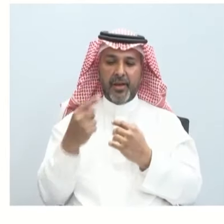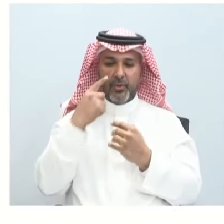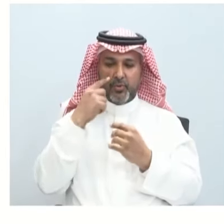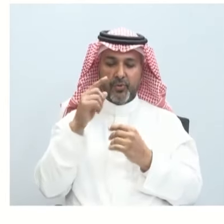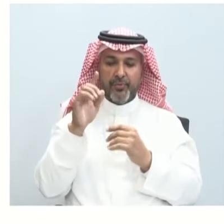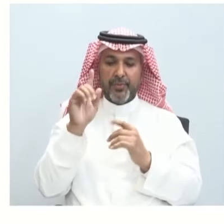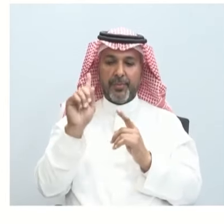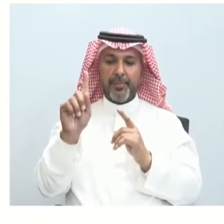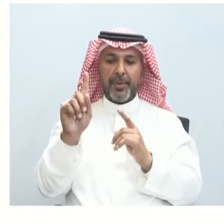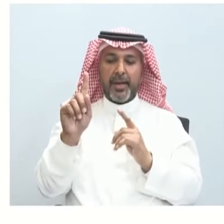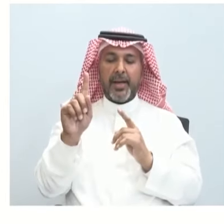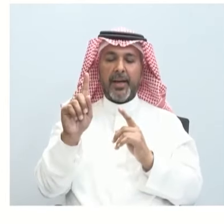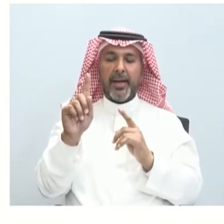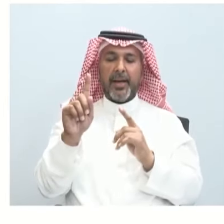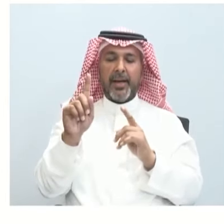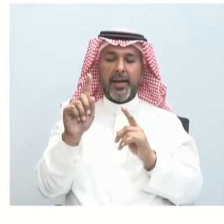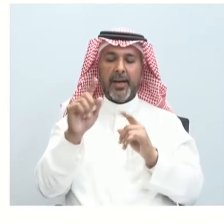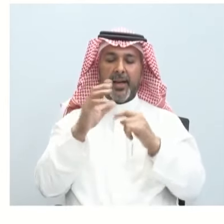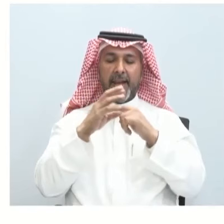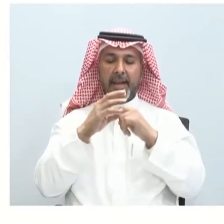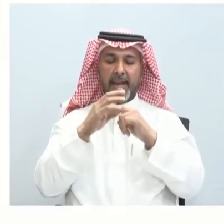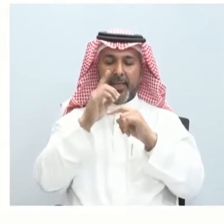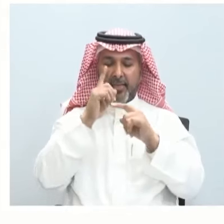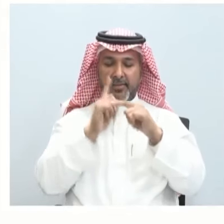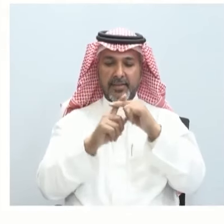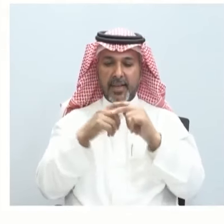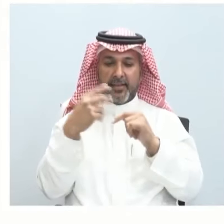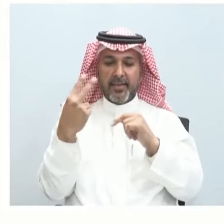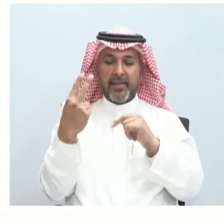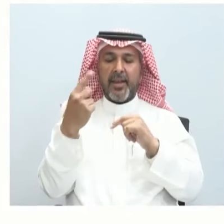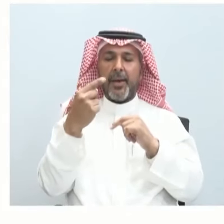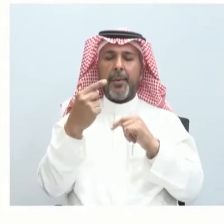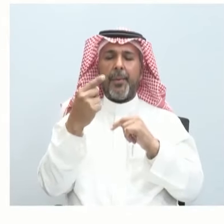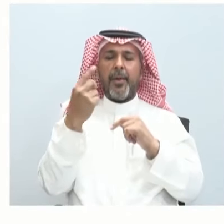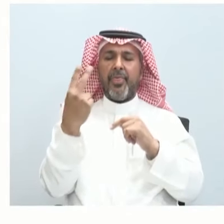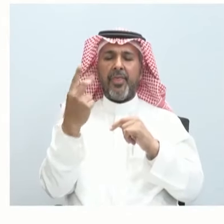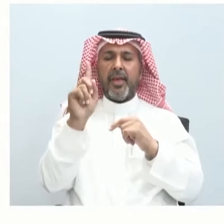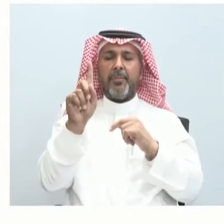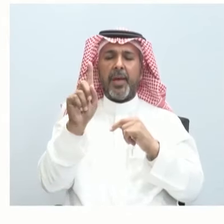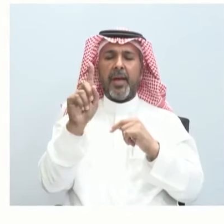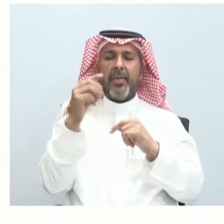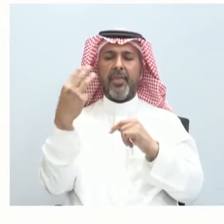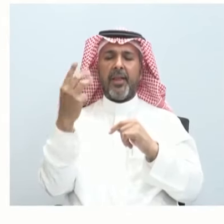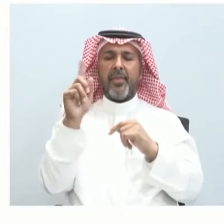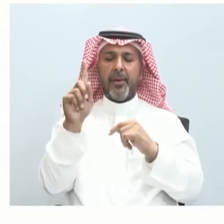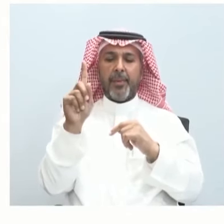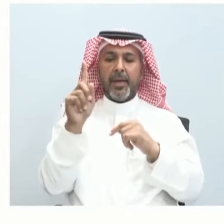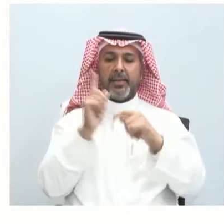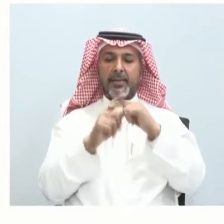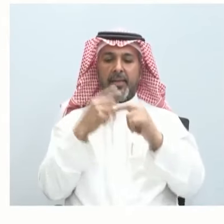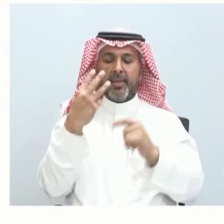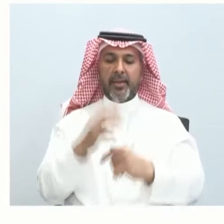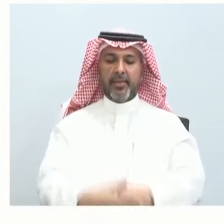4 س اس لننتبه نقوم بجمع هذا الحد هذا الاس مع هذا